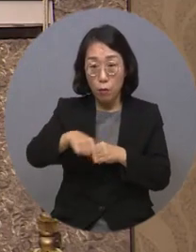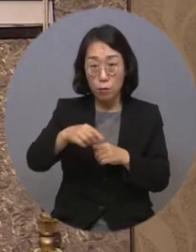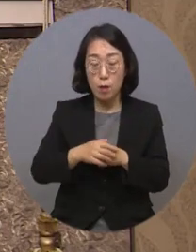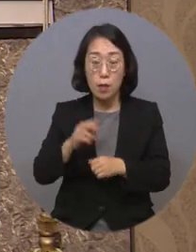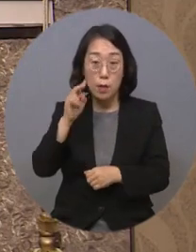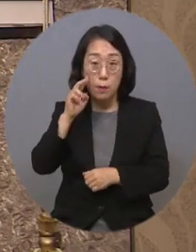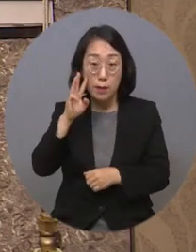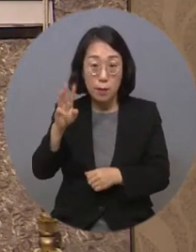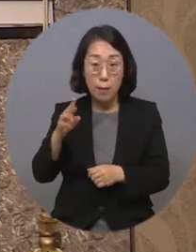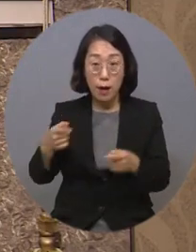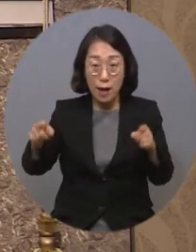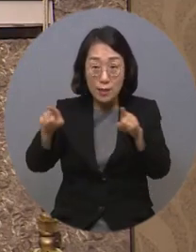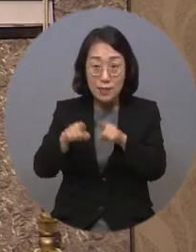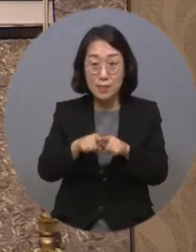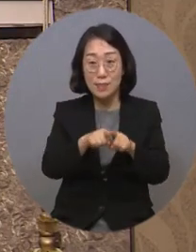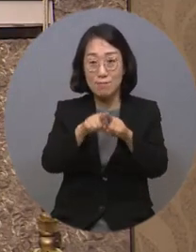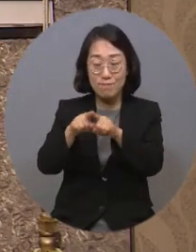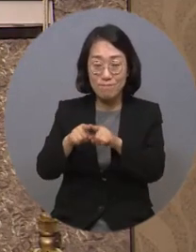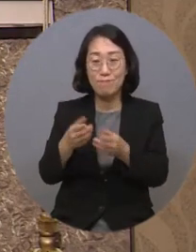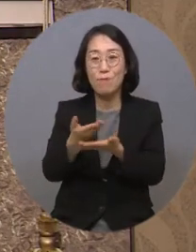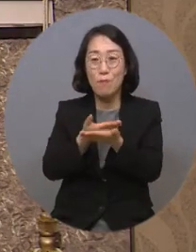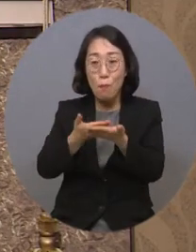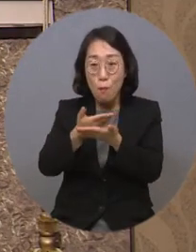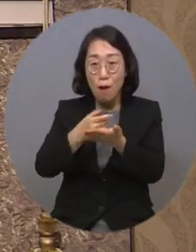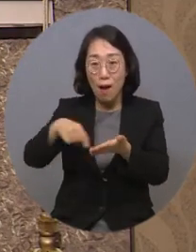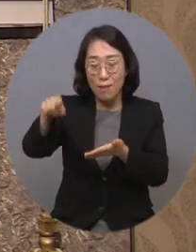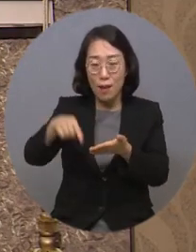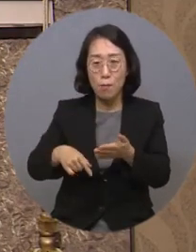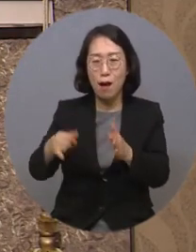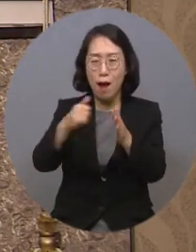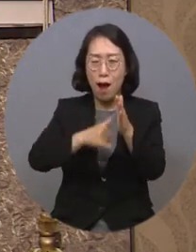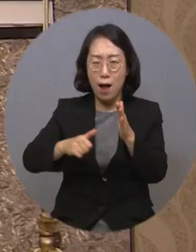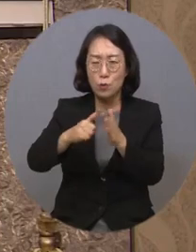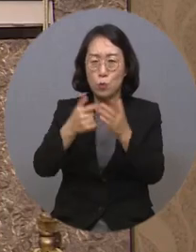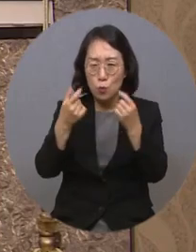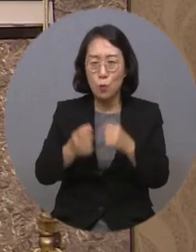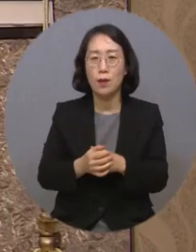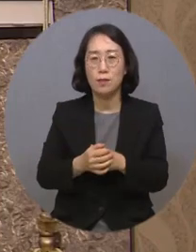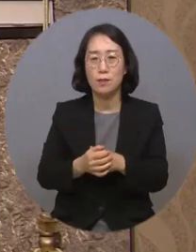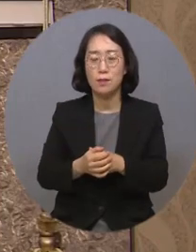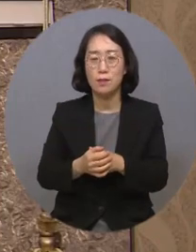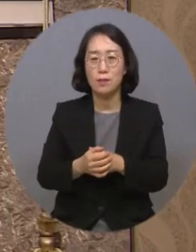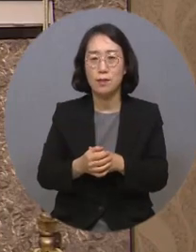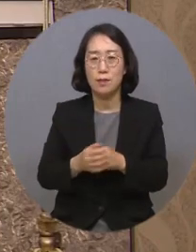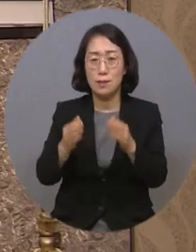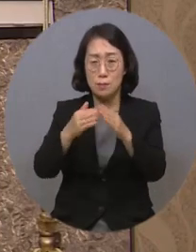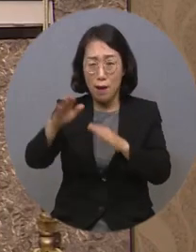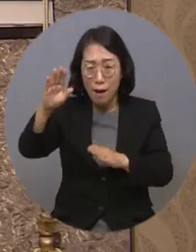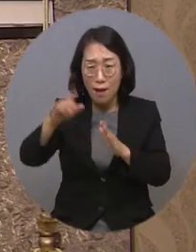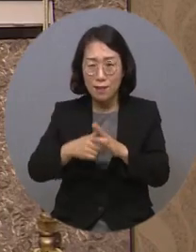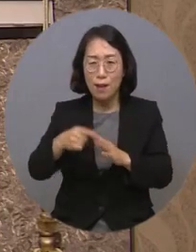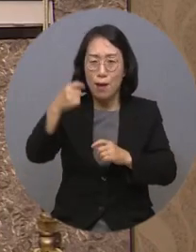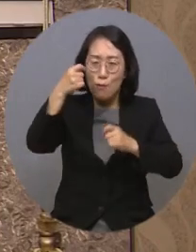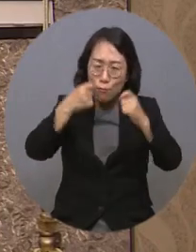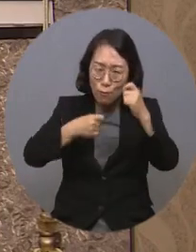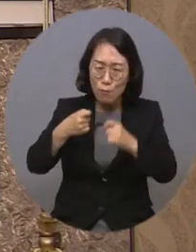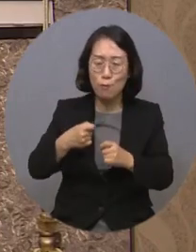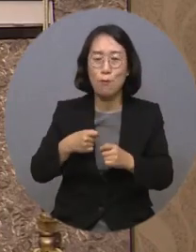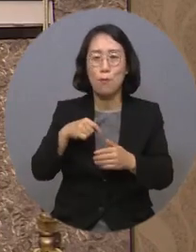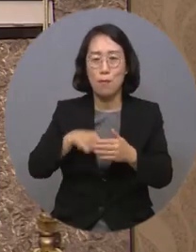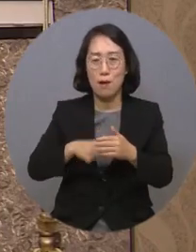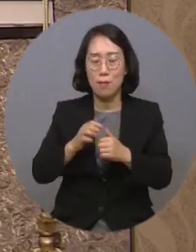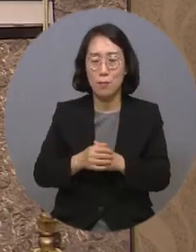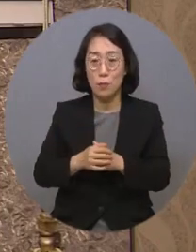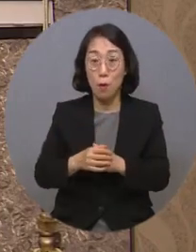3일 같이 놀고 갔다 오면 가족처럼 돼버리더라고요. 그래서 헤어질 때는 막 울고 막 아쉬워서 그리고 어디